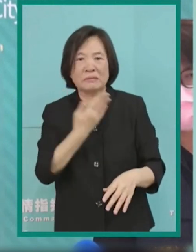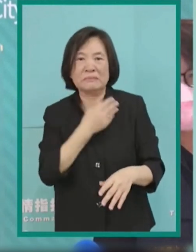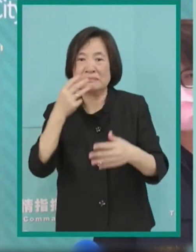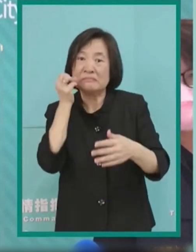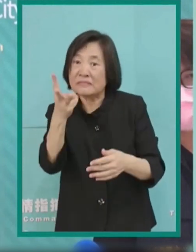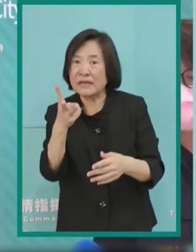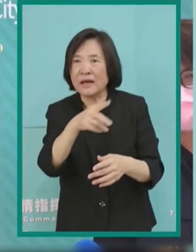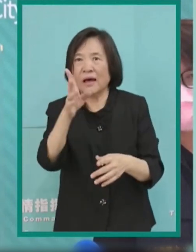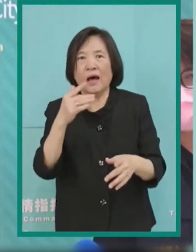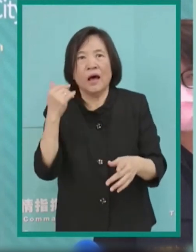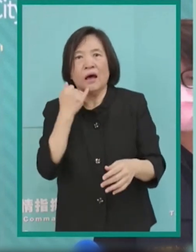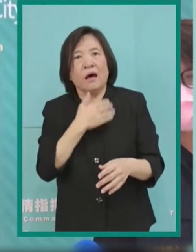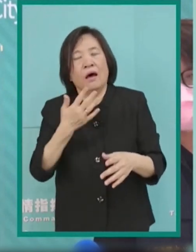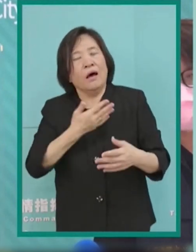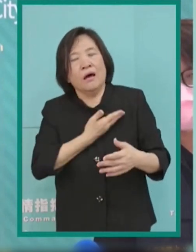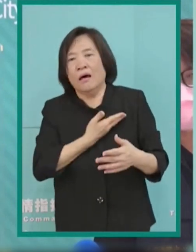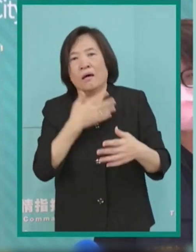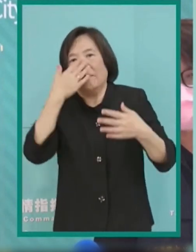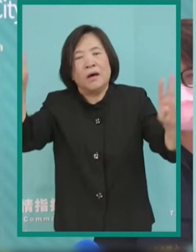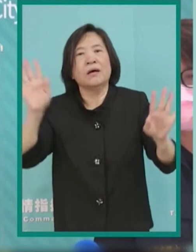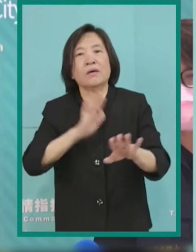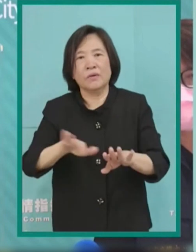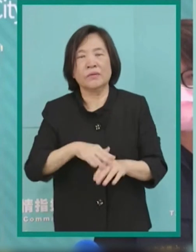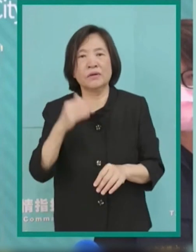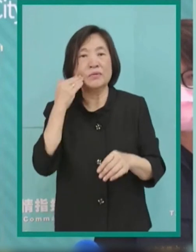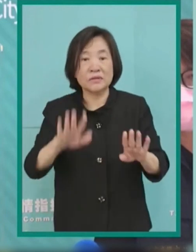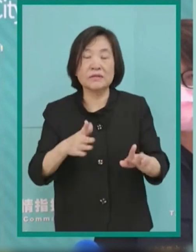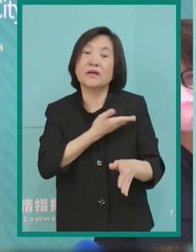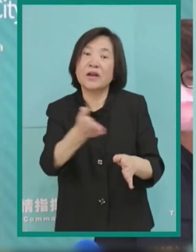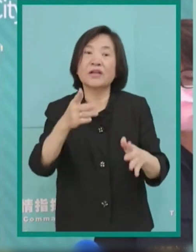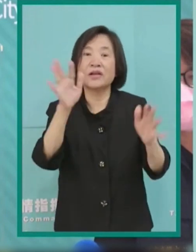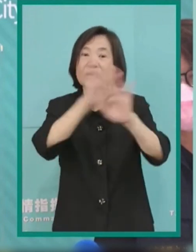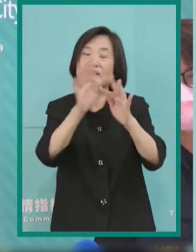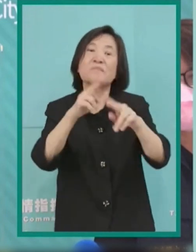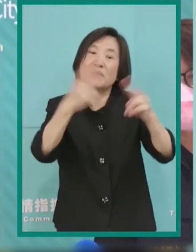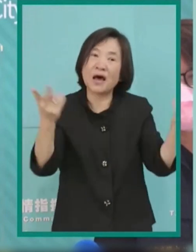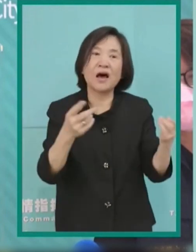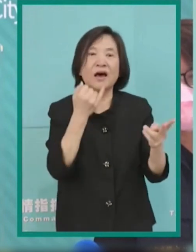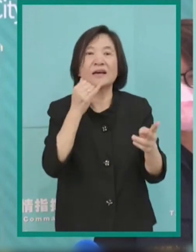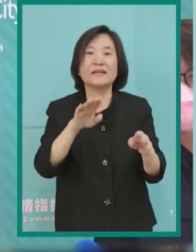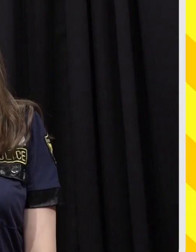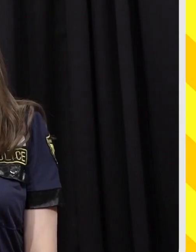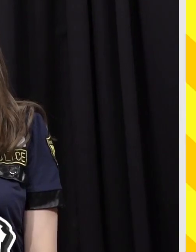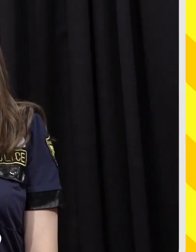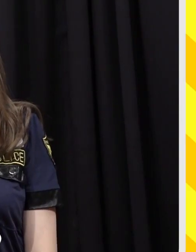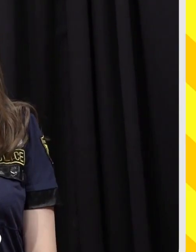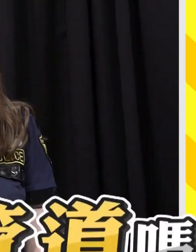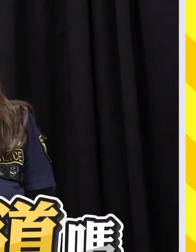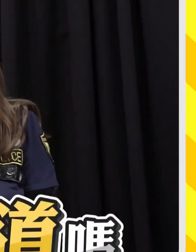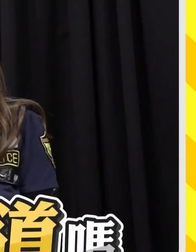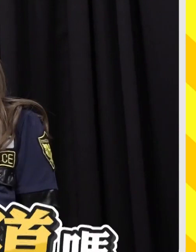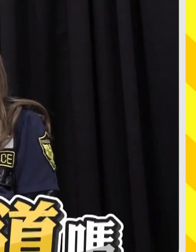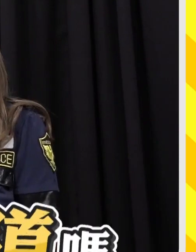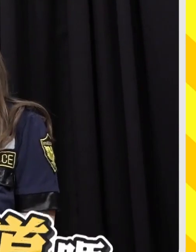了。那但是来讲，现在一放松，你知道，说允许夜市什么开始吃饭，疫情一定爆发回去的。 你有话想